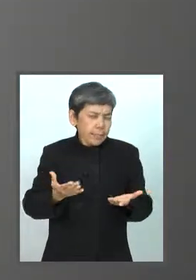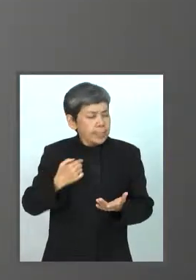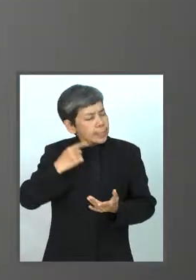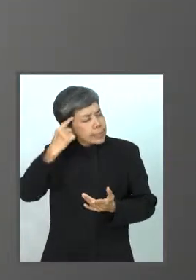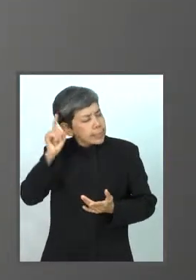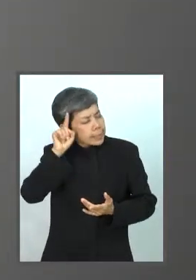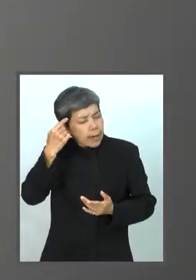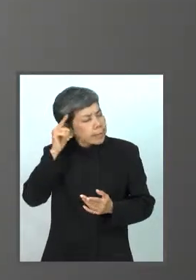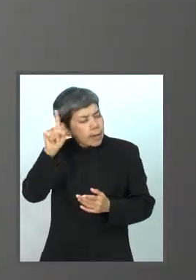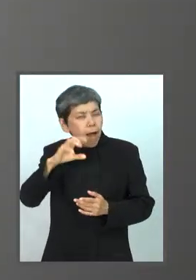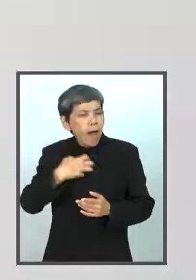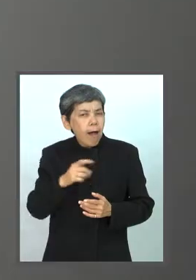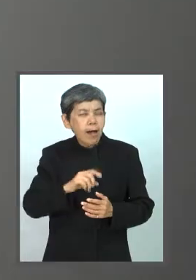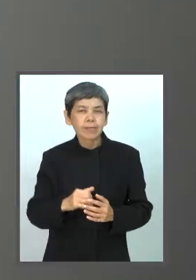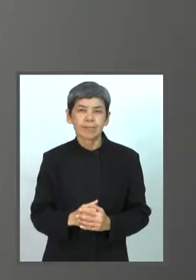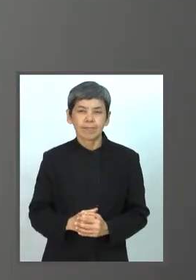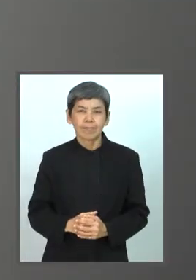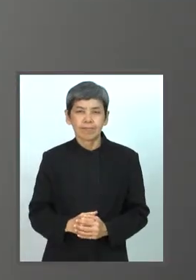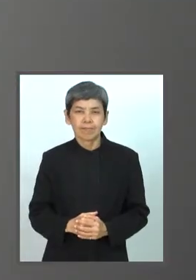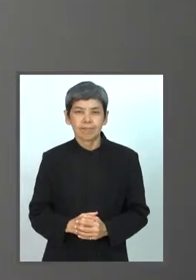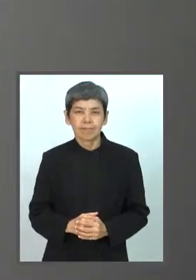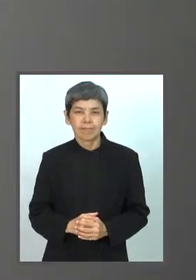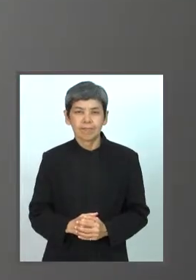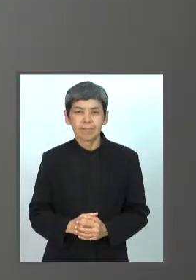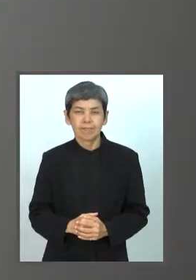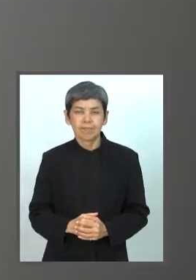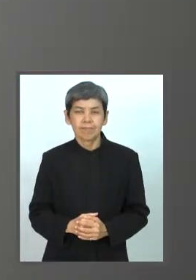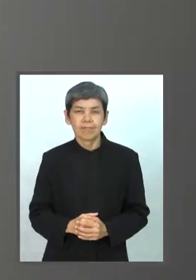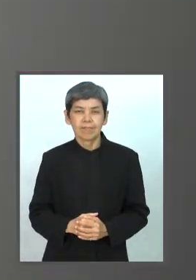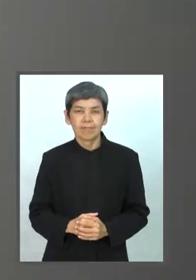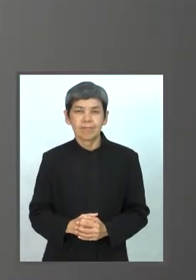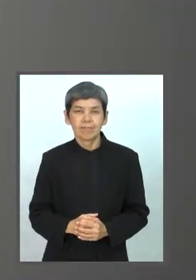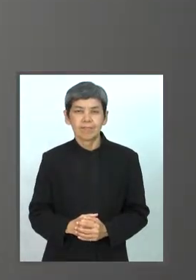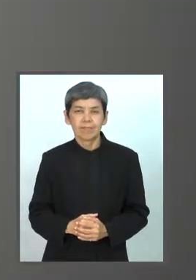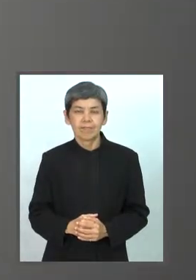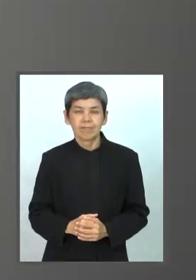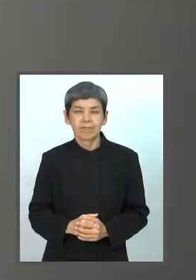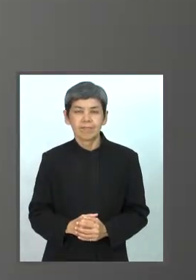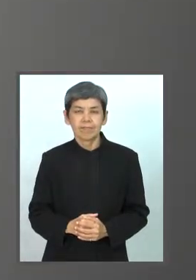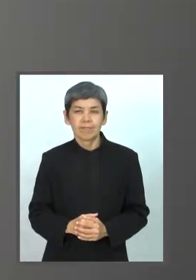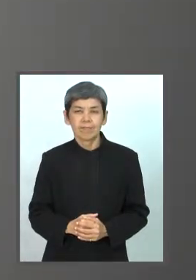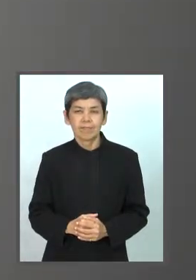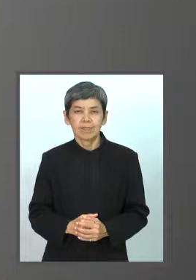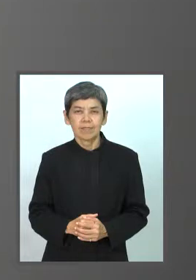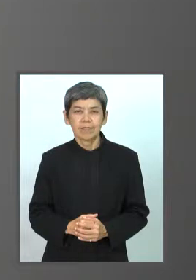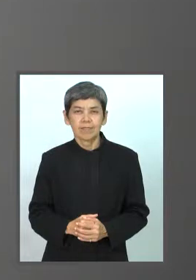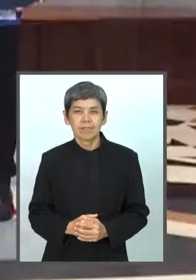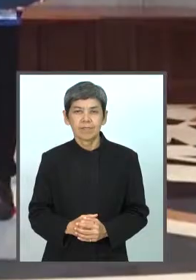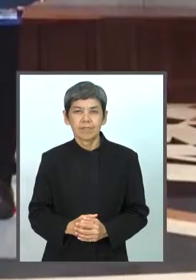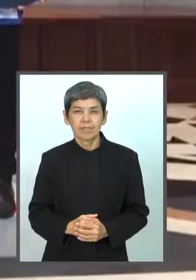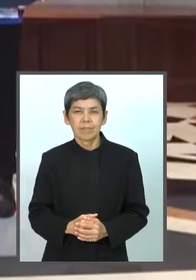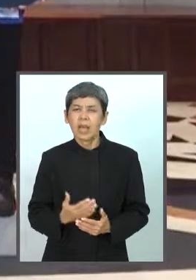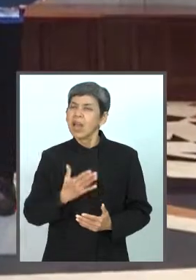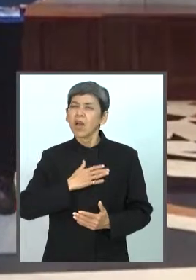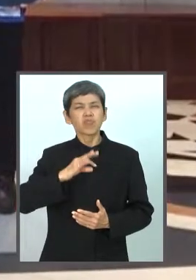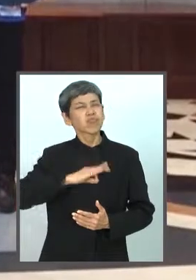ฝันไว้ยังไงบ้าง อยากได้ทำงานเท่ากับคนหูดีค่ะไม่อยากให้ถูกกดขี่ค่ะเ